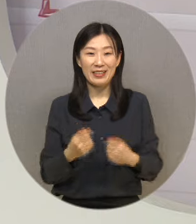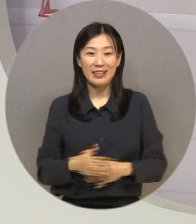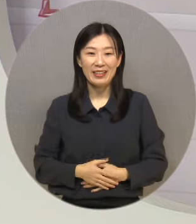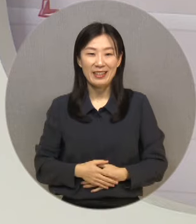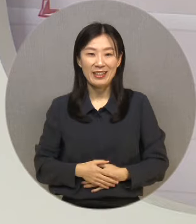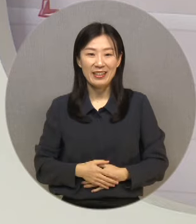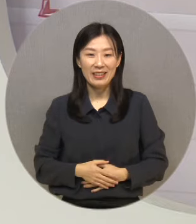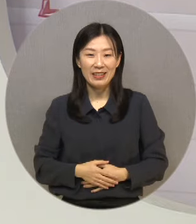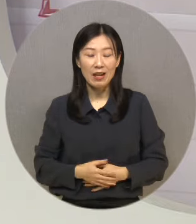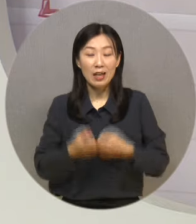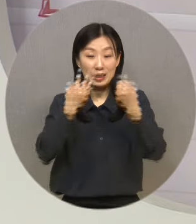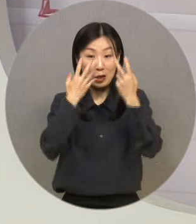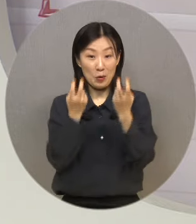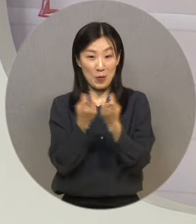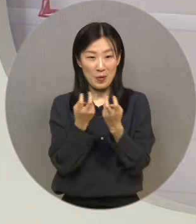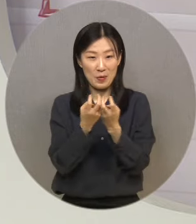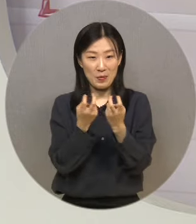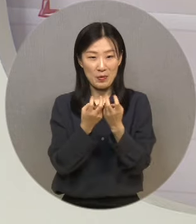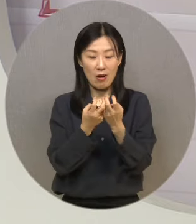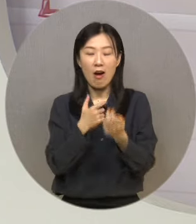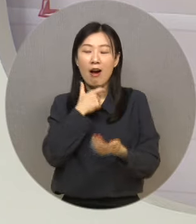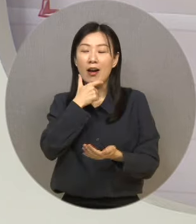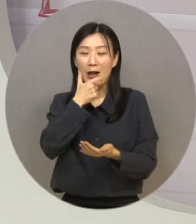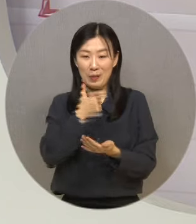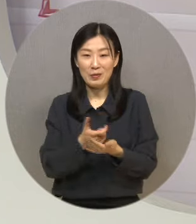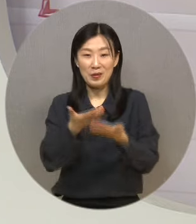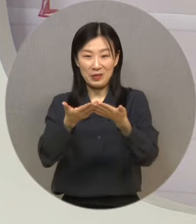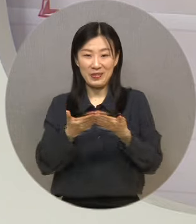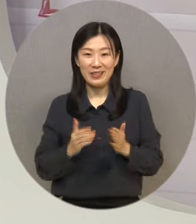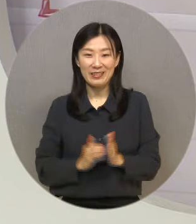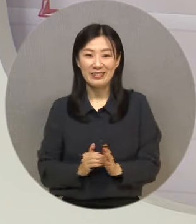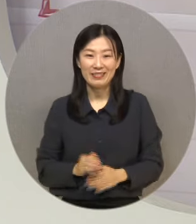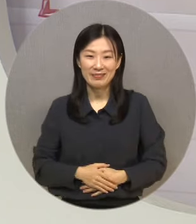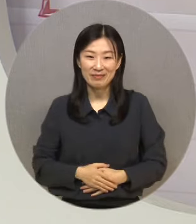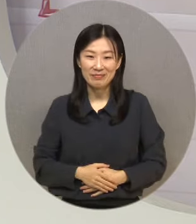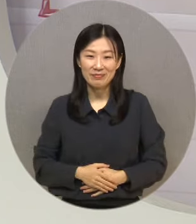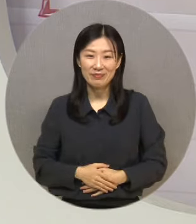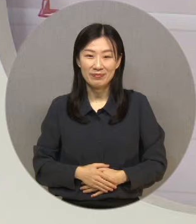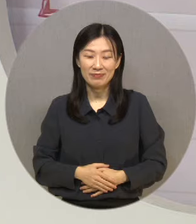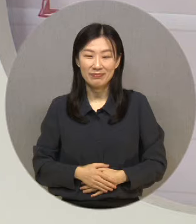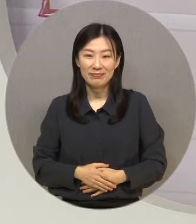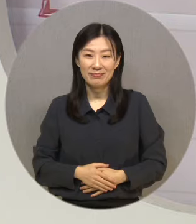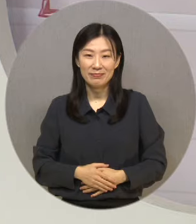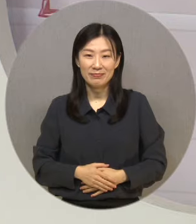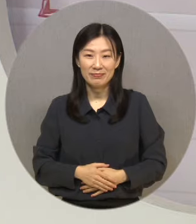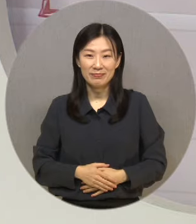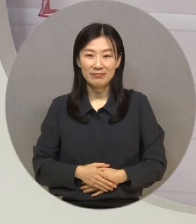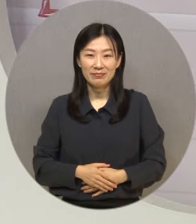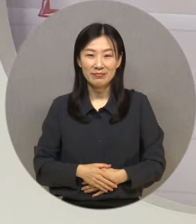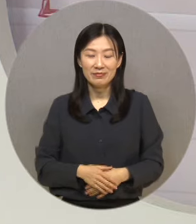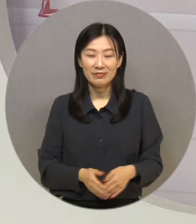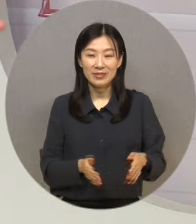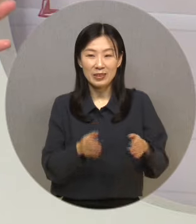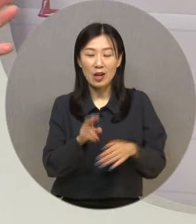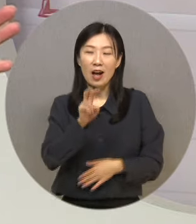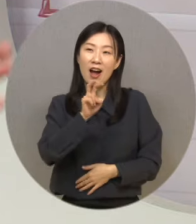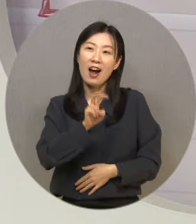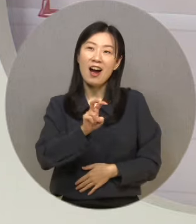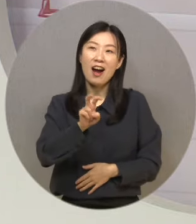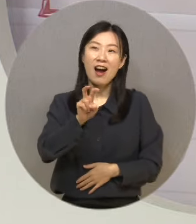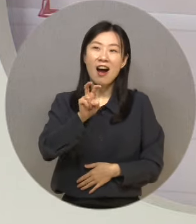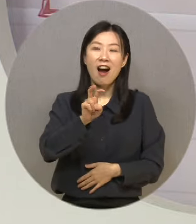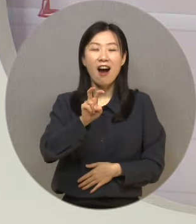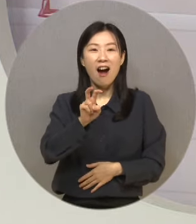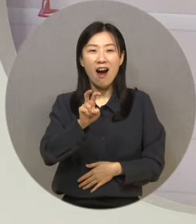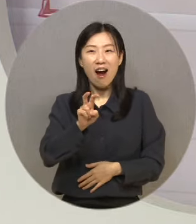새로운 기법으로 네. 새로운 감동을 또 받았어요. 네. 네. 아, 그리고 그냥 그 딱딱 끊어지면서 아슬아슬한데 착착 맞아요.